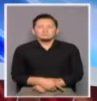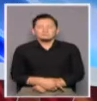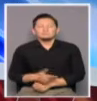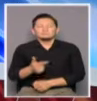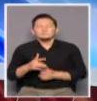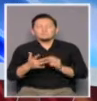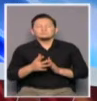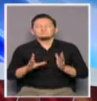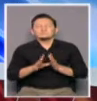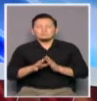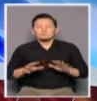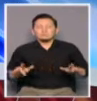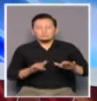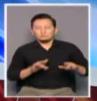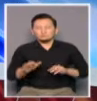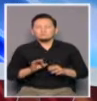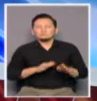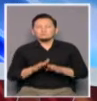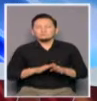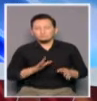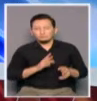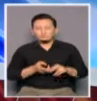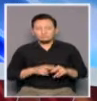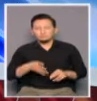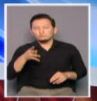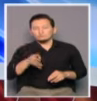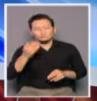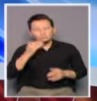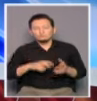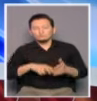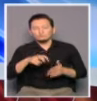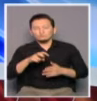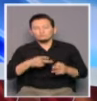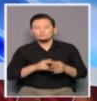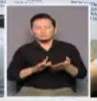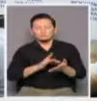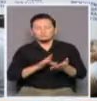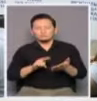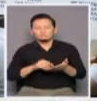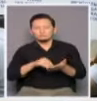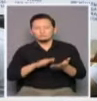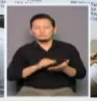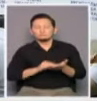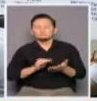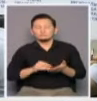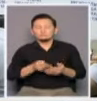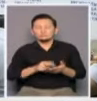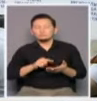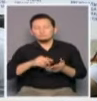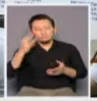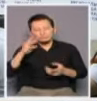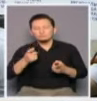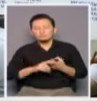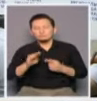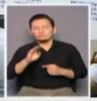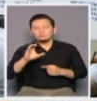Атырауда электронды әкімшілік іс жобасы жүзеге асуда. Биыл 4000-ға жуық хаттама электронды планшет арқылы толтырылған. Заманауи құралдың ерекшелігі